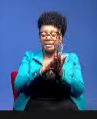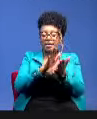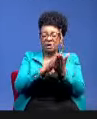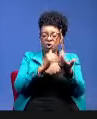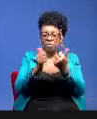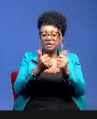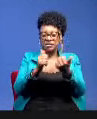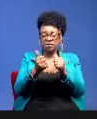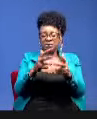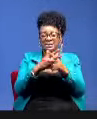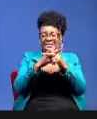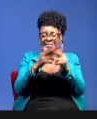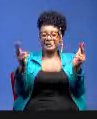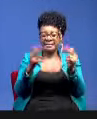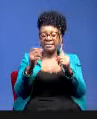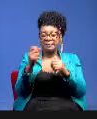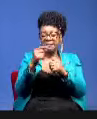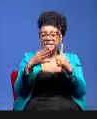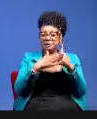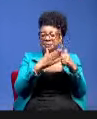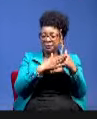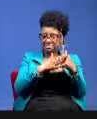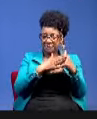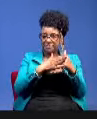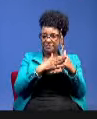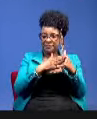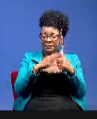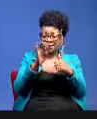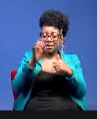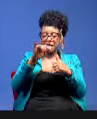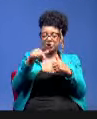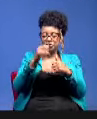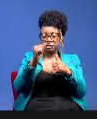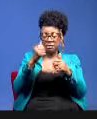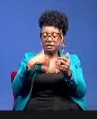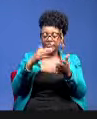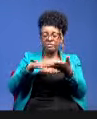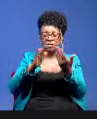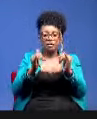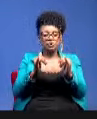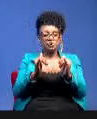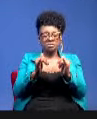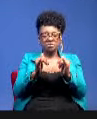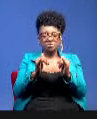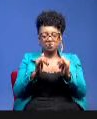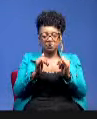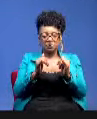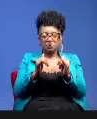ambayo yalianza mwezi wa Septemba. Mwanaspoti wetu Elijah Ouko anatueleza zaidi.